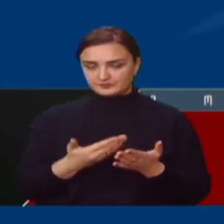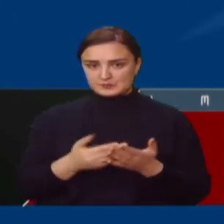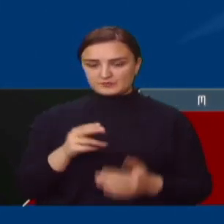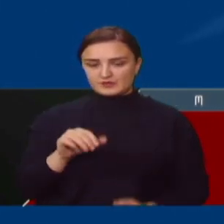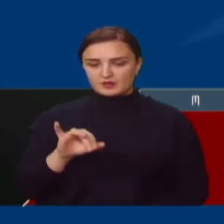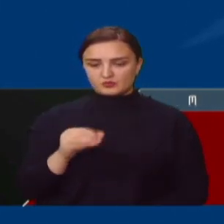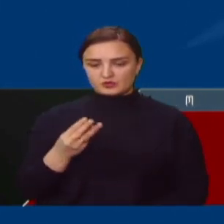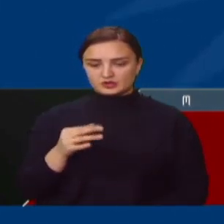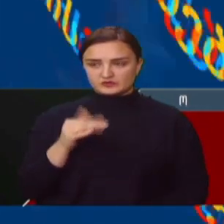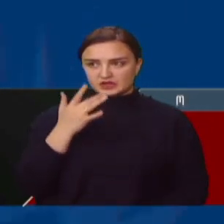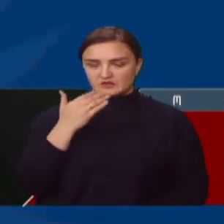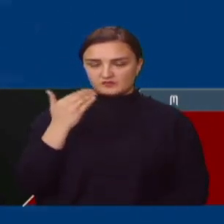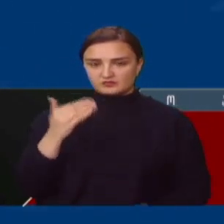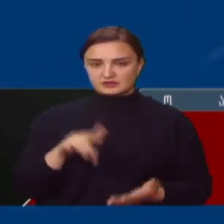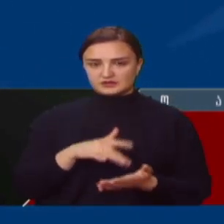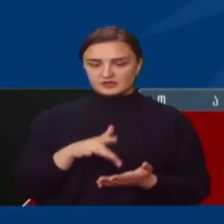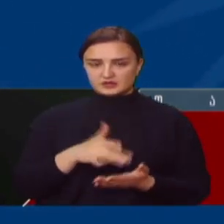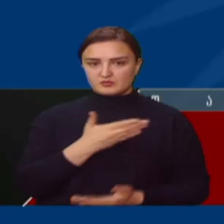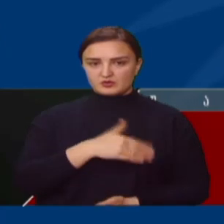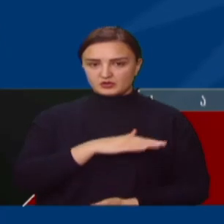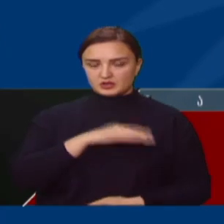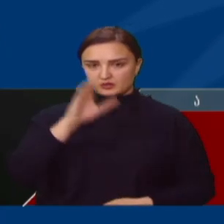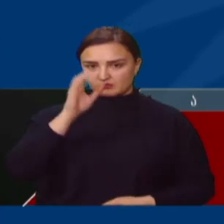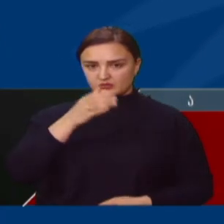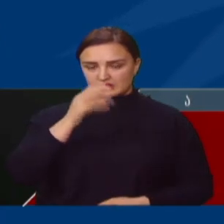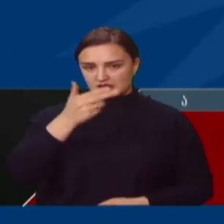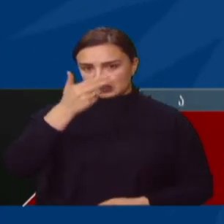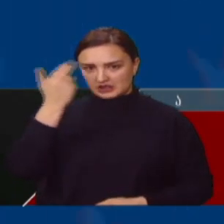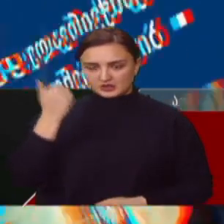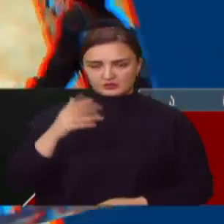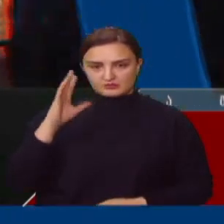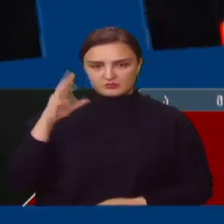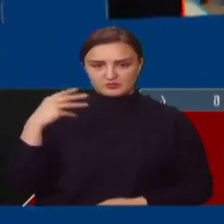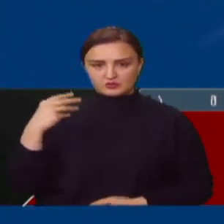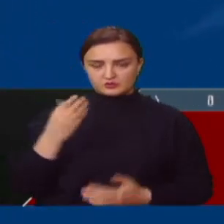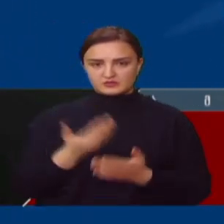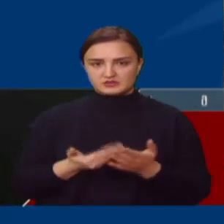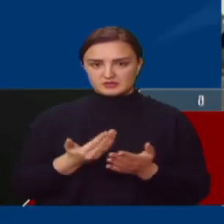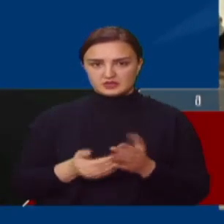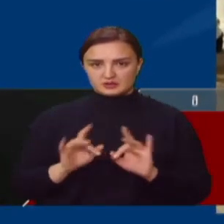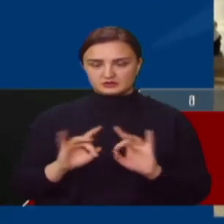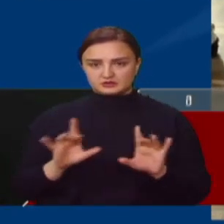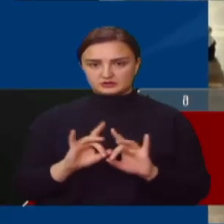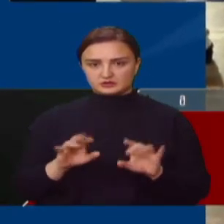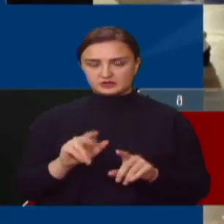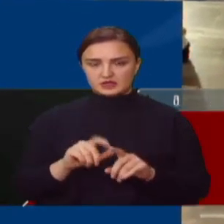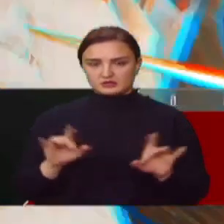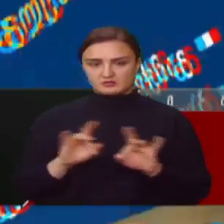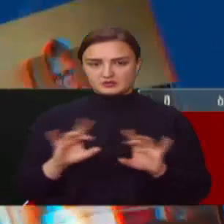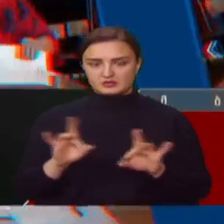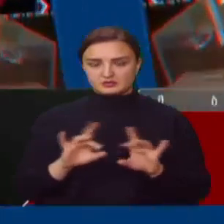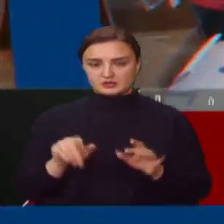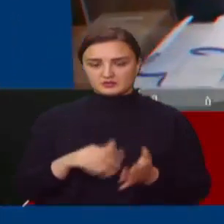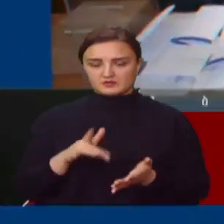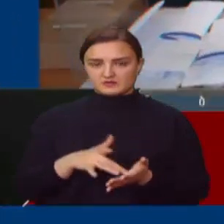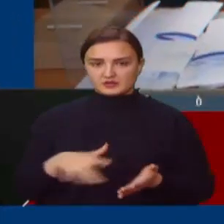Papuashvilma evropis ramdenime kveqnis Poloneris, Bulgaretis, Lietuvisa da Moldovis magalitebi moiqvana da ganmarda rom am